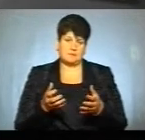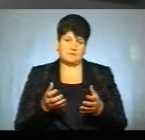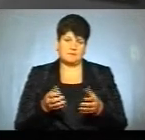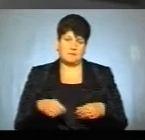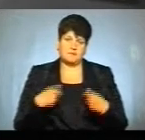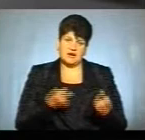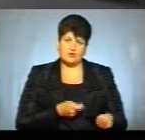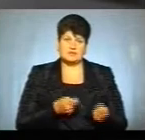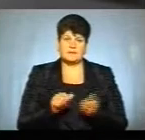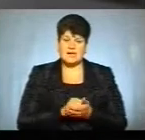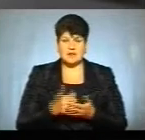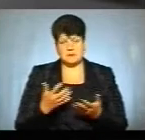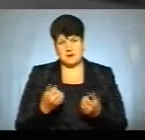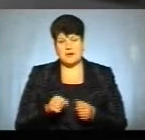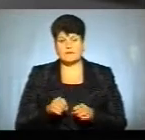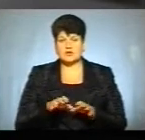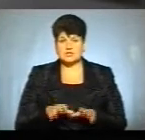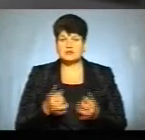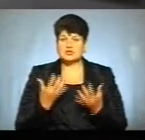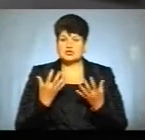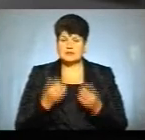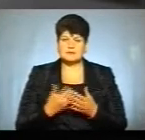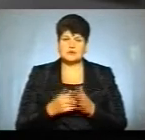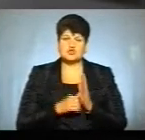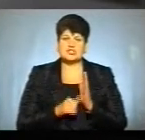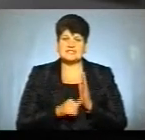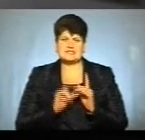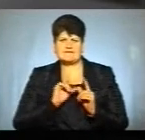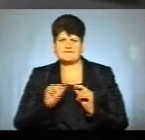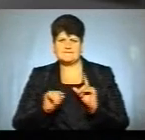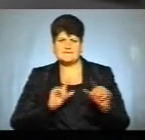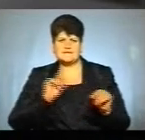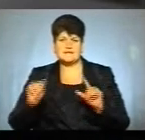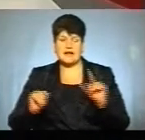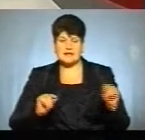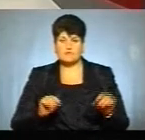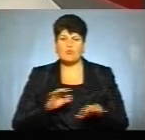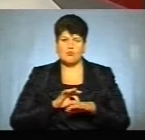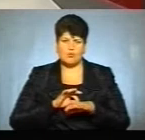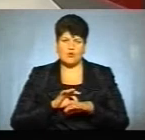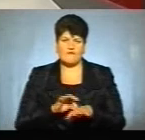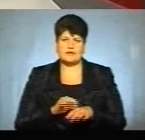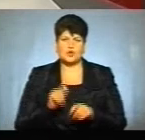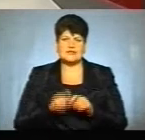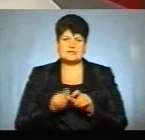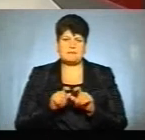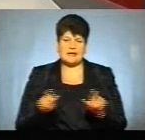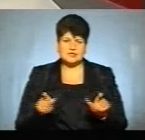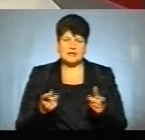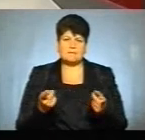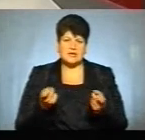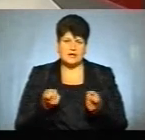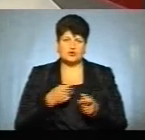На сьогоднішній день близько 60 рейдів проведено тільки інспекцією, і притягнуто